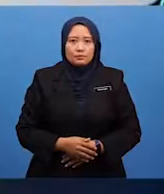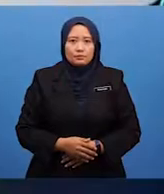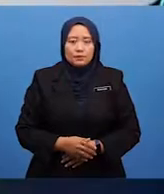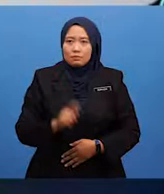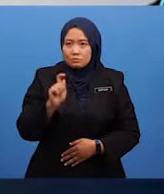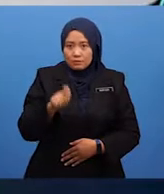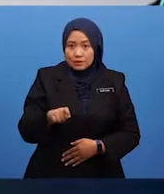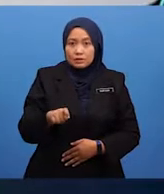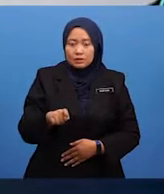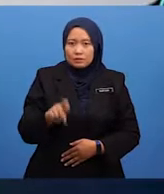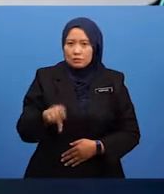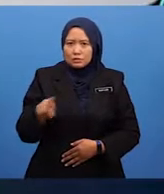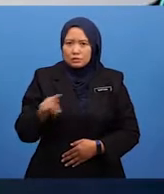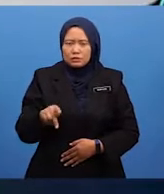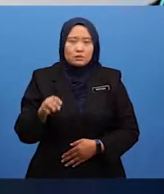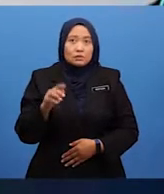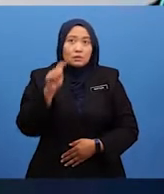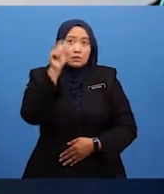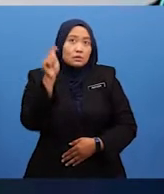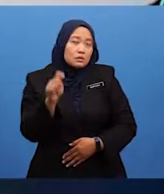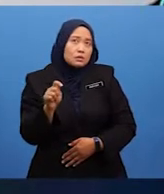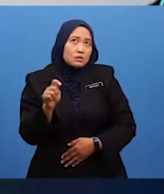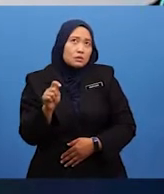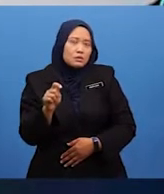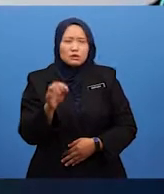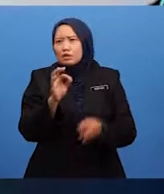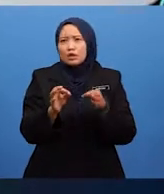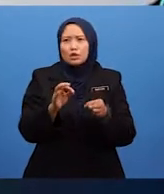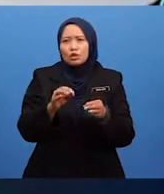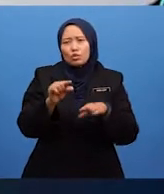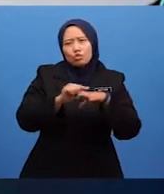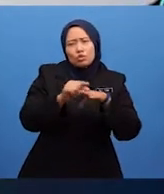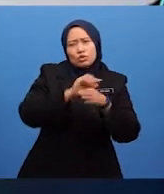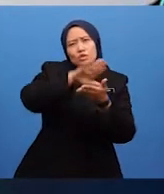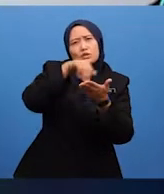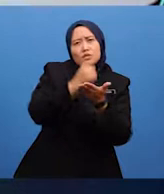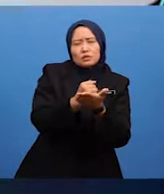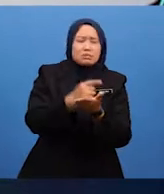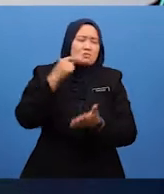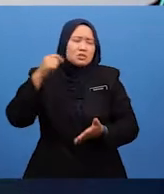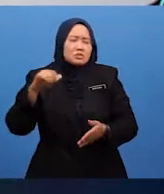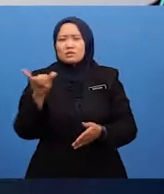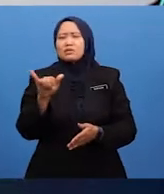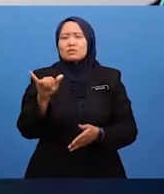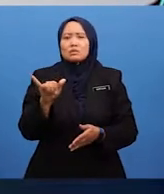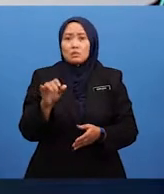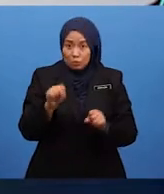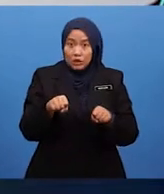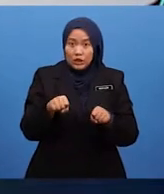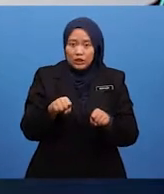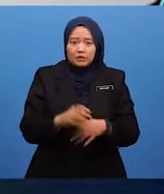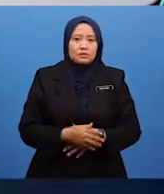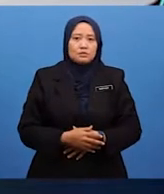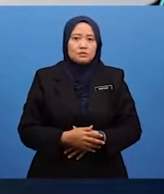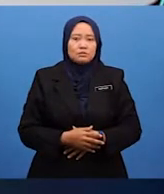jadi losange Hai apa kata kalau kita harung jiwoon ojo semua pena pensil dengan ketebalan yang sama aku jadi oh